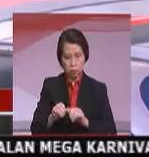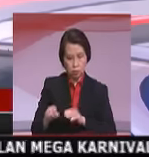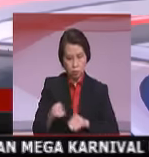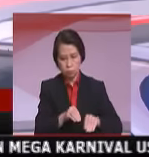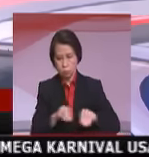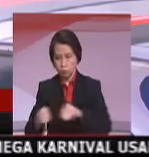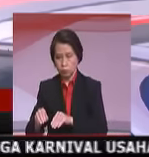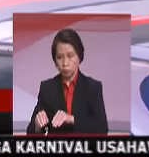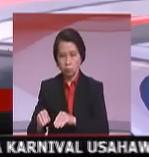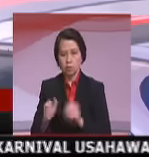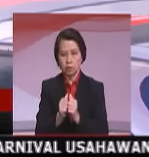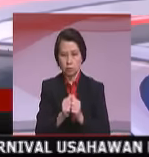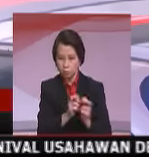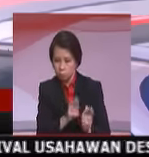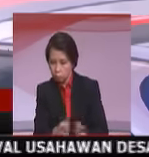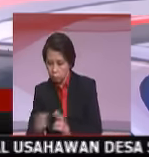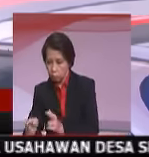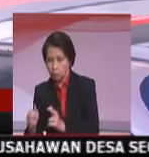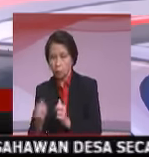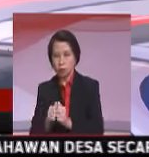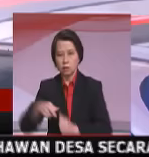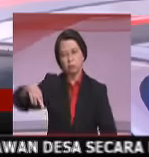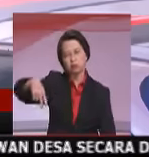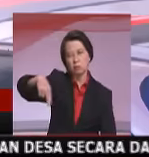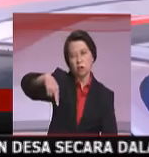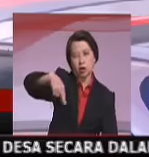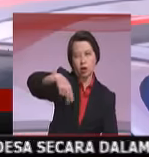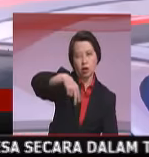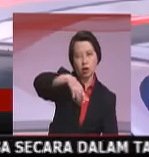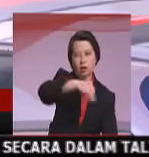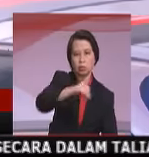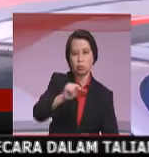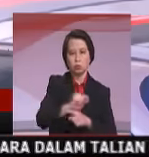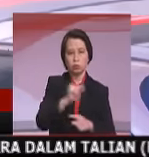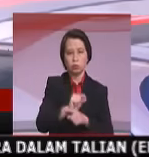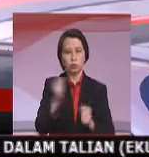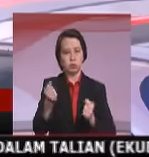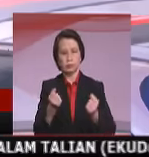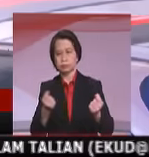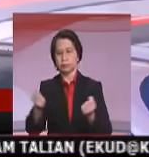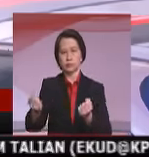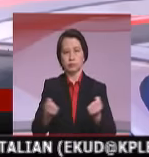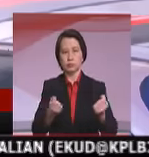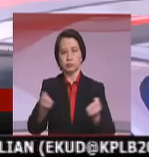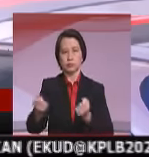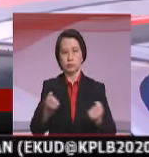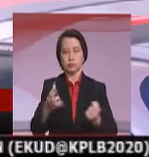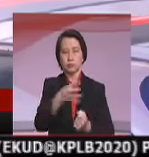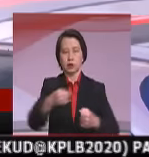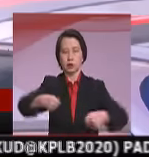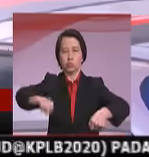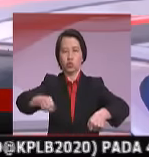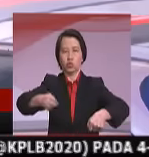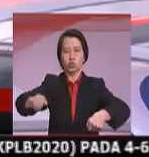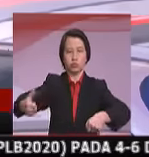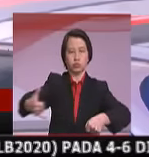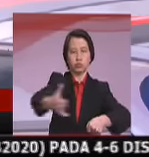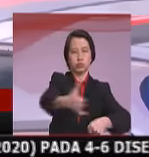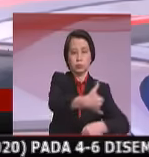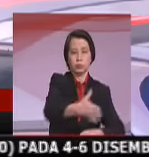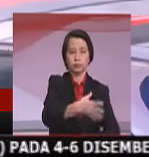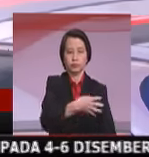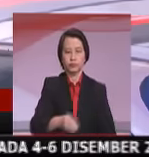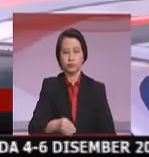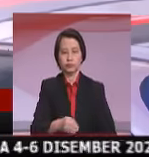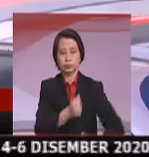rondaan bersepadu dan terancang dengan berjalan kaki dan menggunakan kenderaan pacuan empat roda serta motosikal. Jeneral